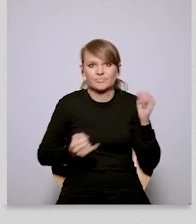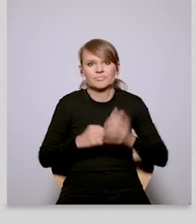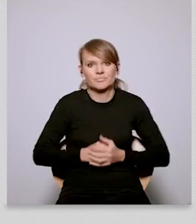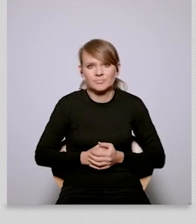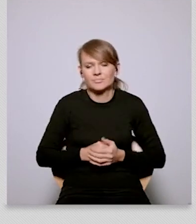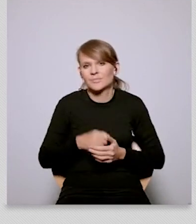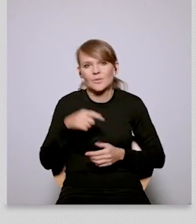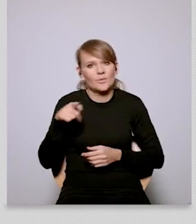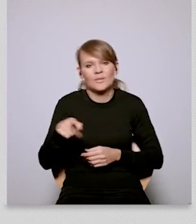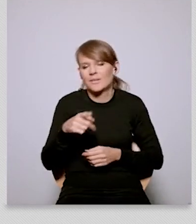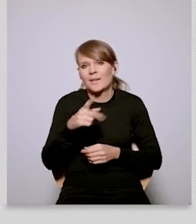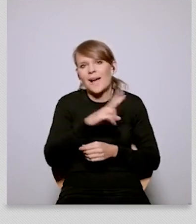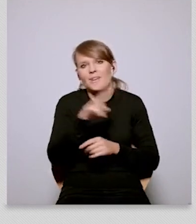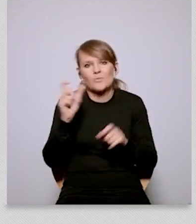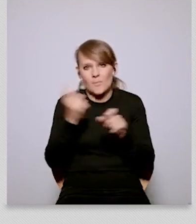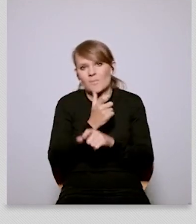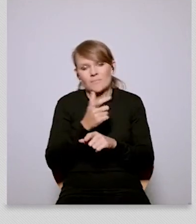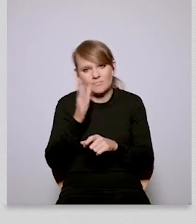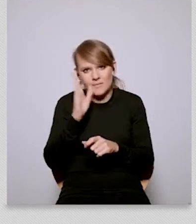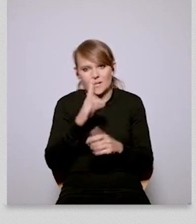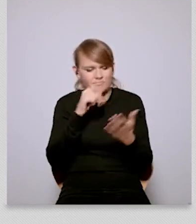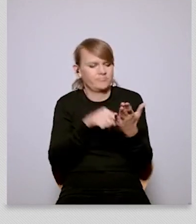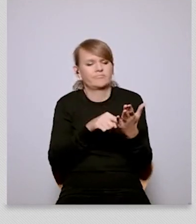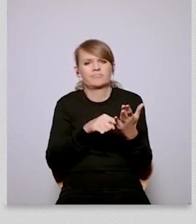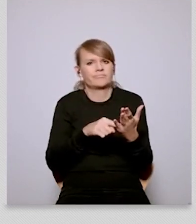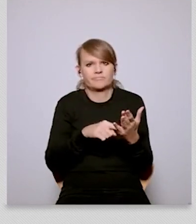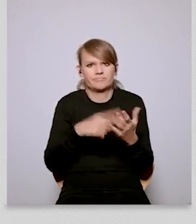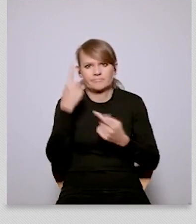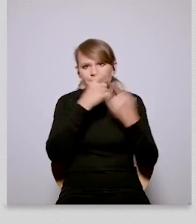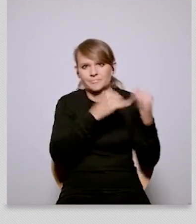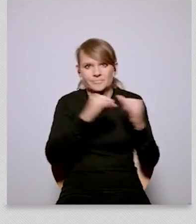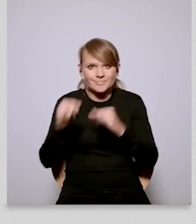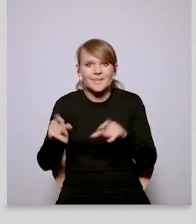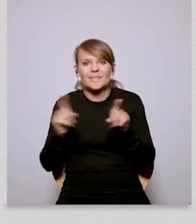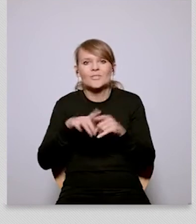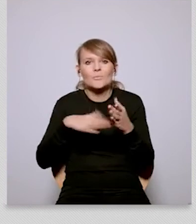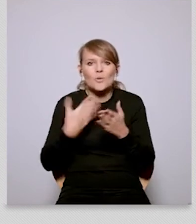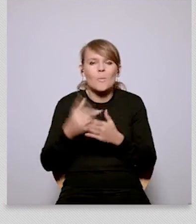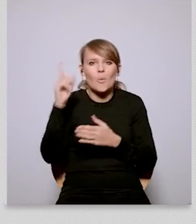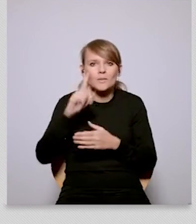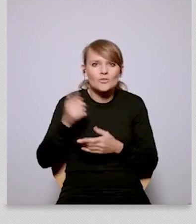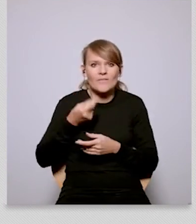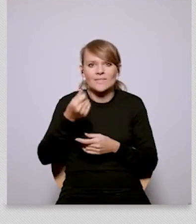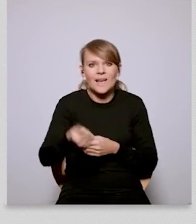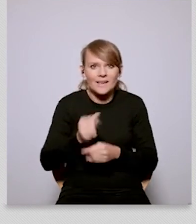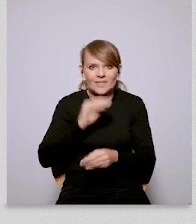zakresie polaryzacji i też na przykład publiczne finansowanie inwestycji jeżeli chodzi o technologie